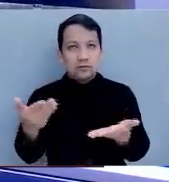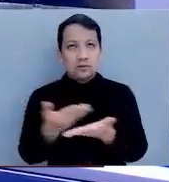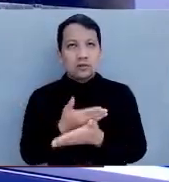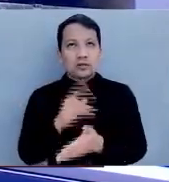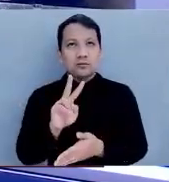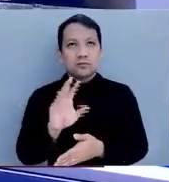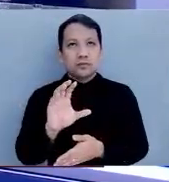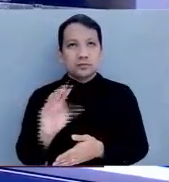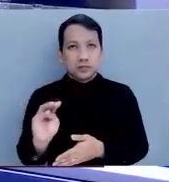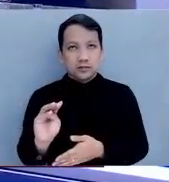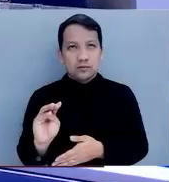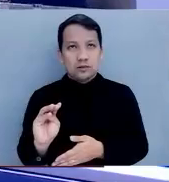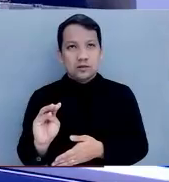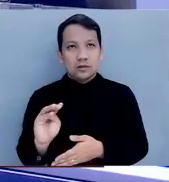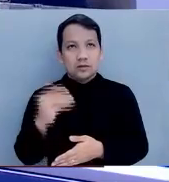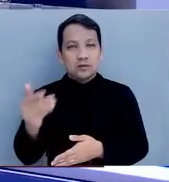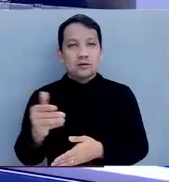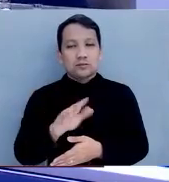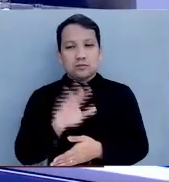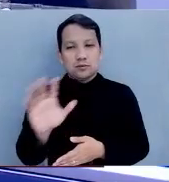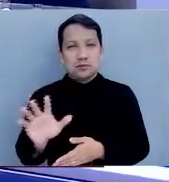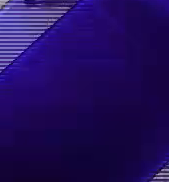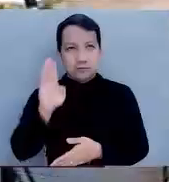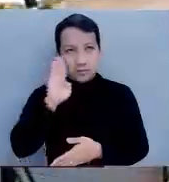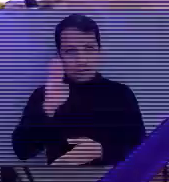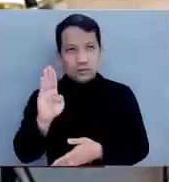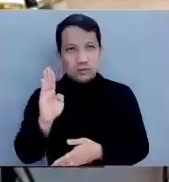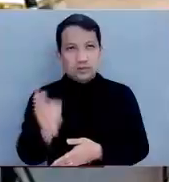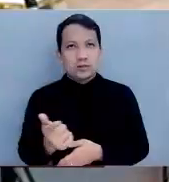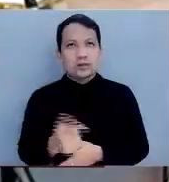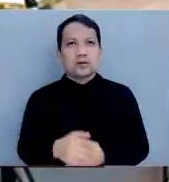counting machines. Nasa Frontline Balitang yan si Briane Basa.